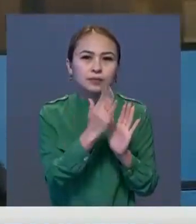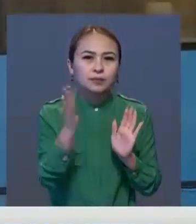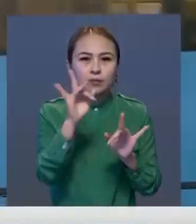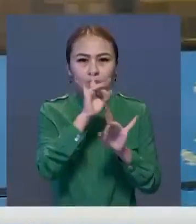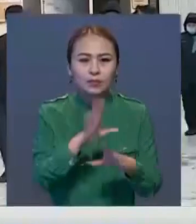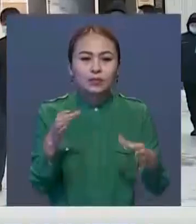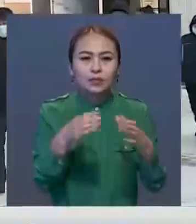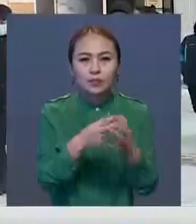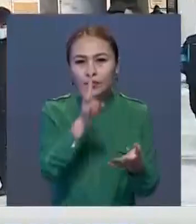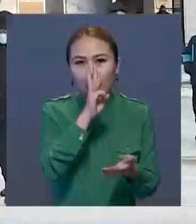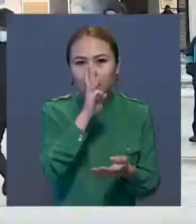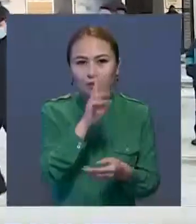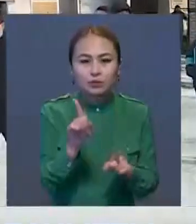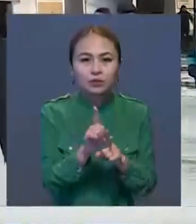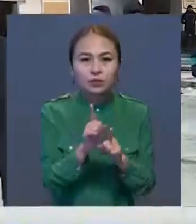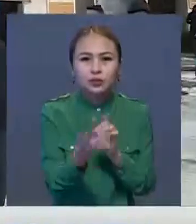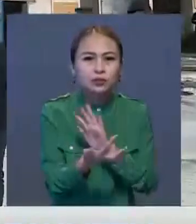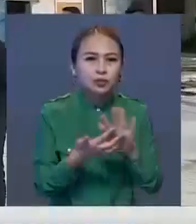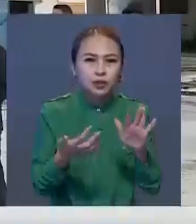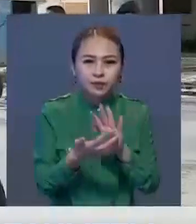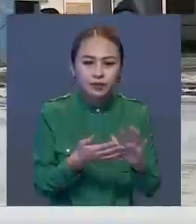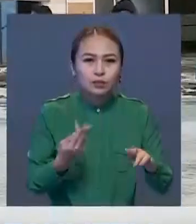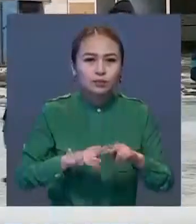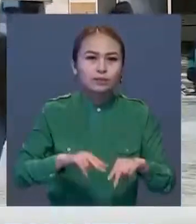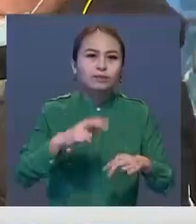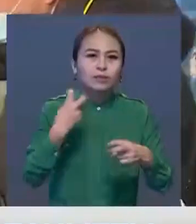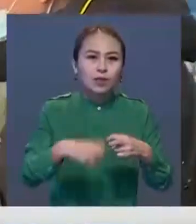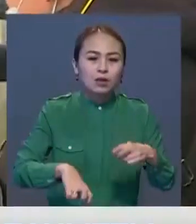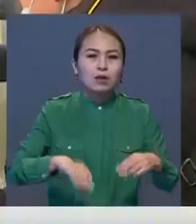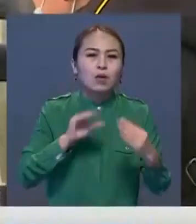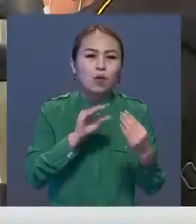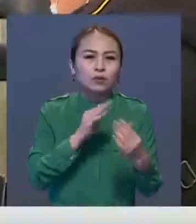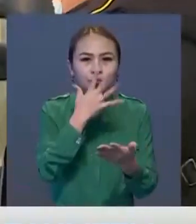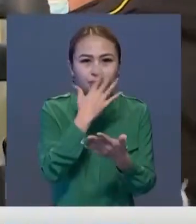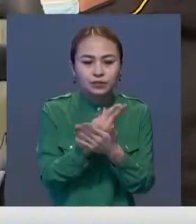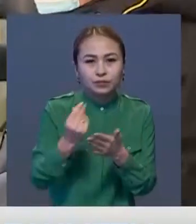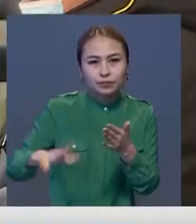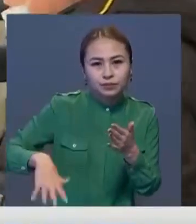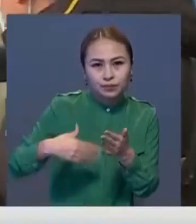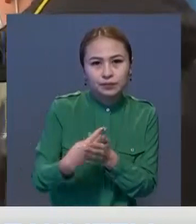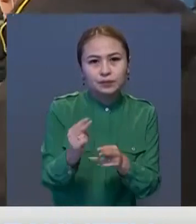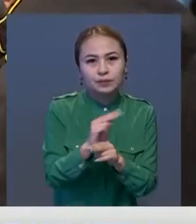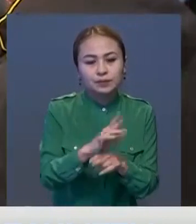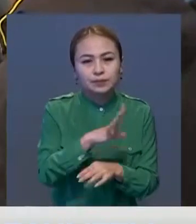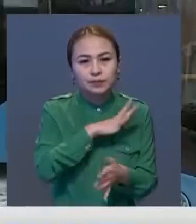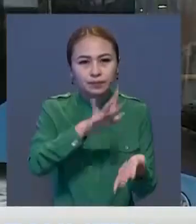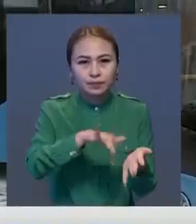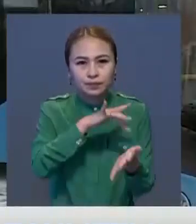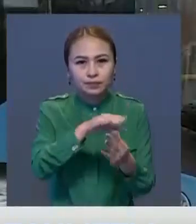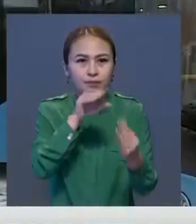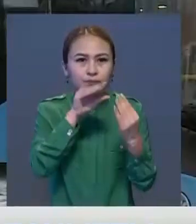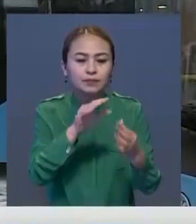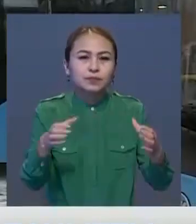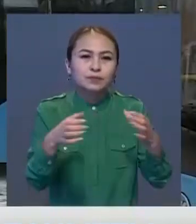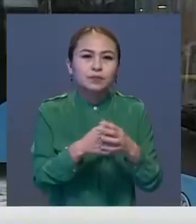аспайды. Айлыға шайлыққа да жетпейтінін айтқан олар, бұзылған көліктерді де өз қаражатымызға жөндеуге мәжбүрміз дейді. Қаладағы қоғамдық